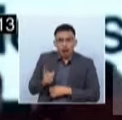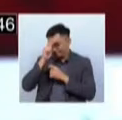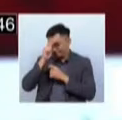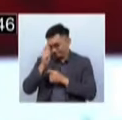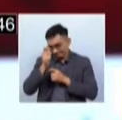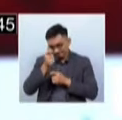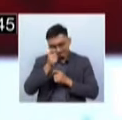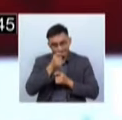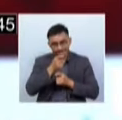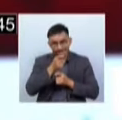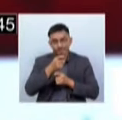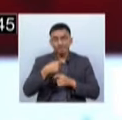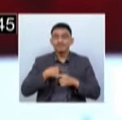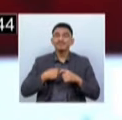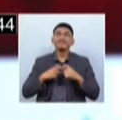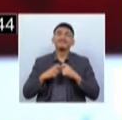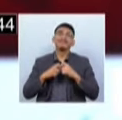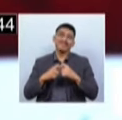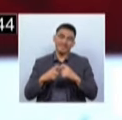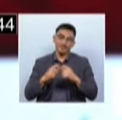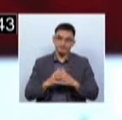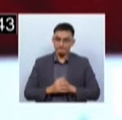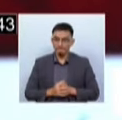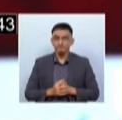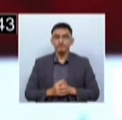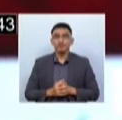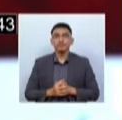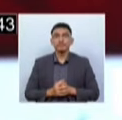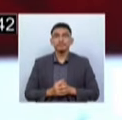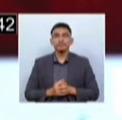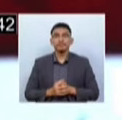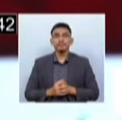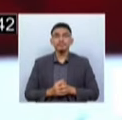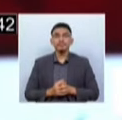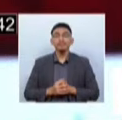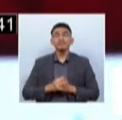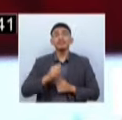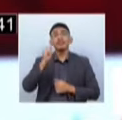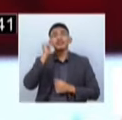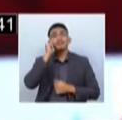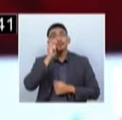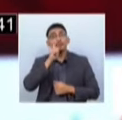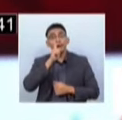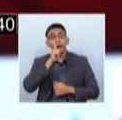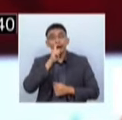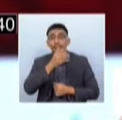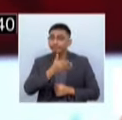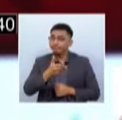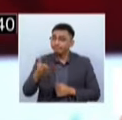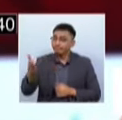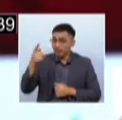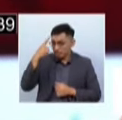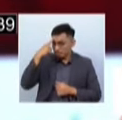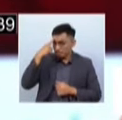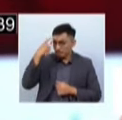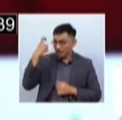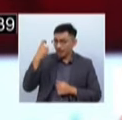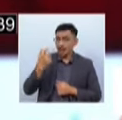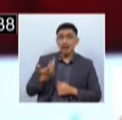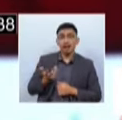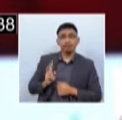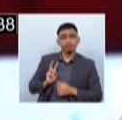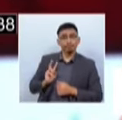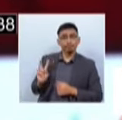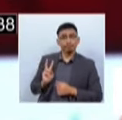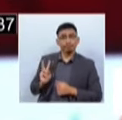ee ancaman ee subversi Nah itu saya pikir pada umumnya kayak negara-negara maju itu dia berani